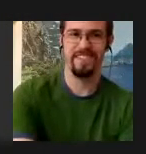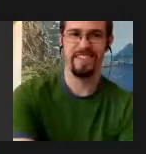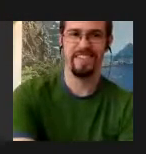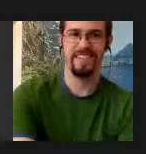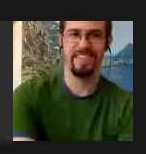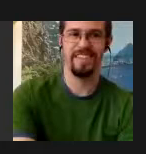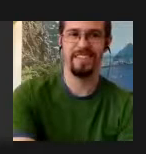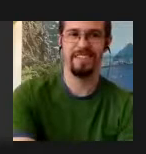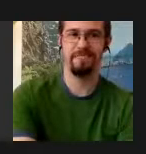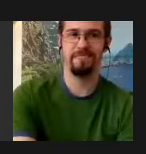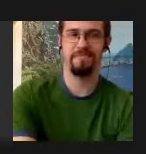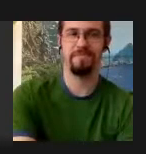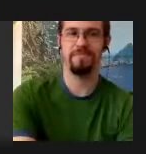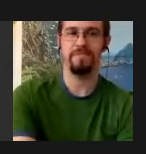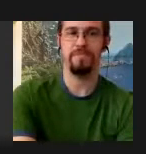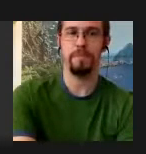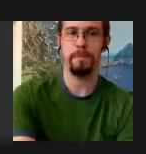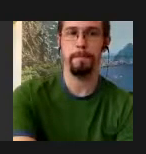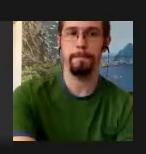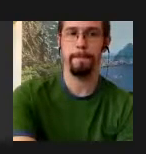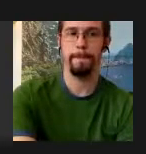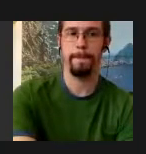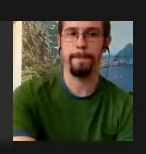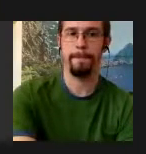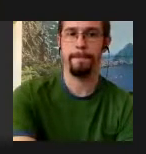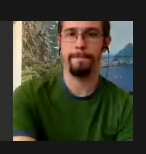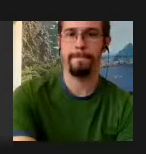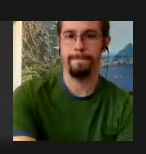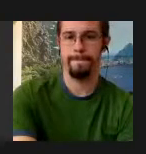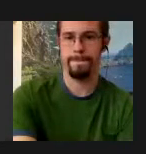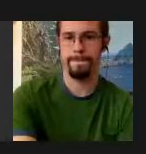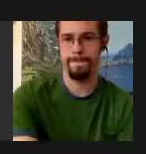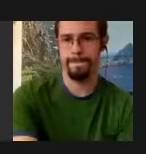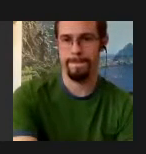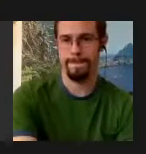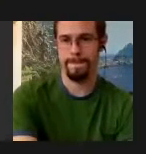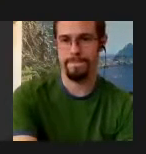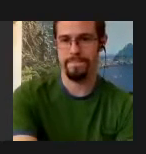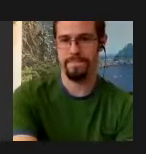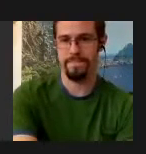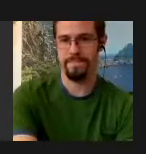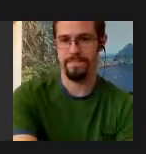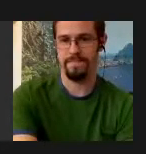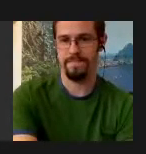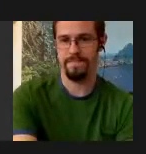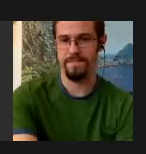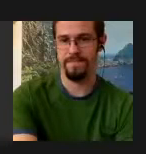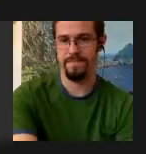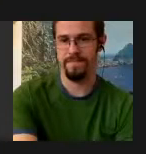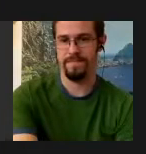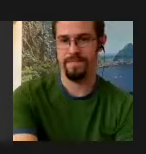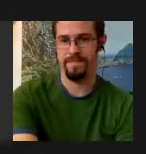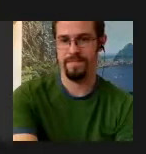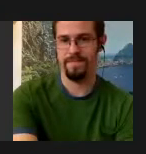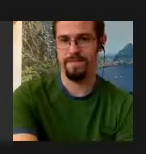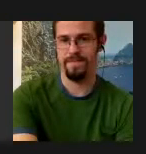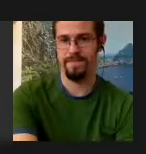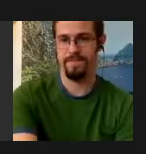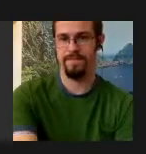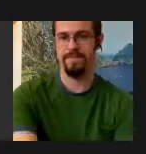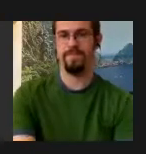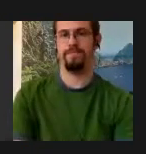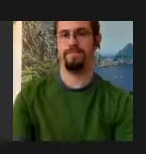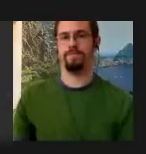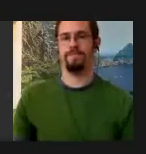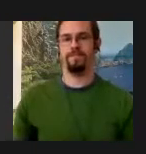Yes, go ahead. Okay, sorry. وفاء قالت يعني في الـ في الـ في البريزونتاسيون رقم